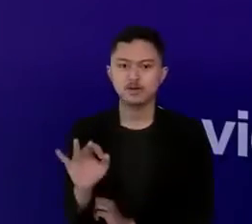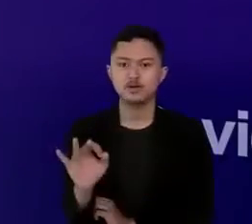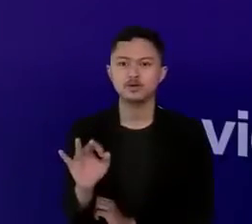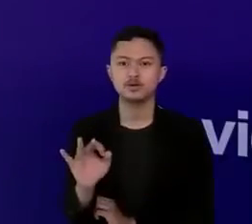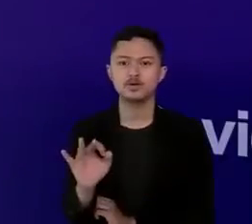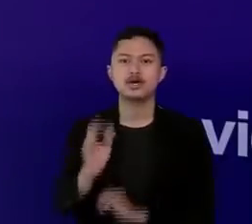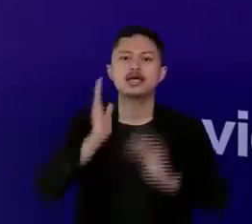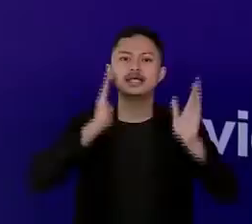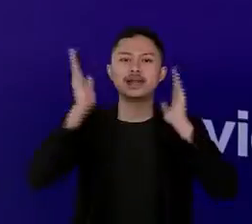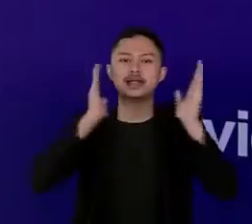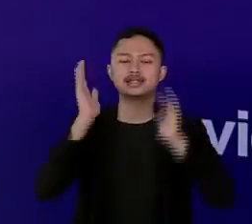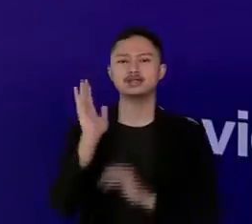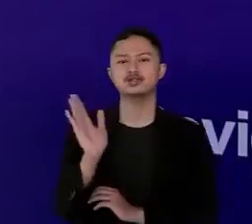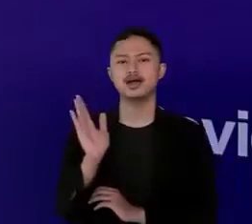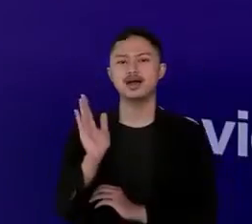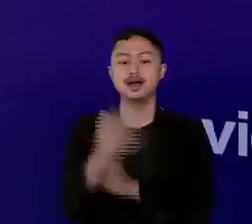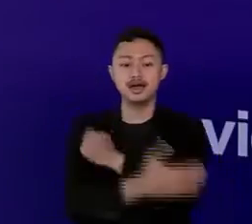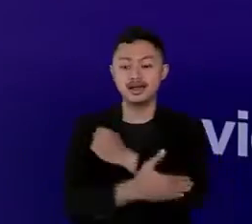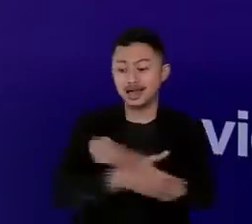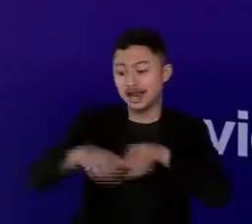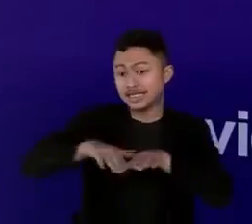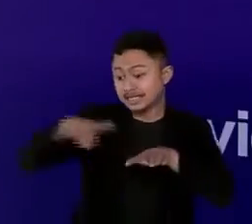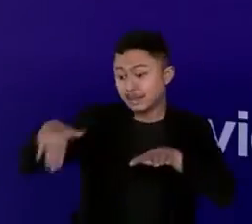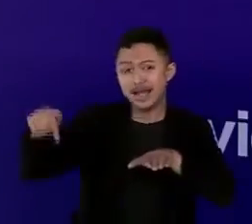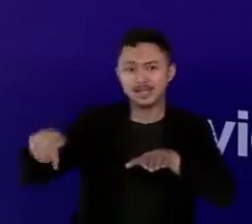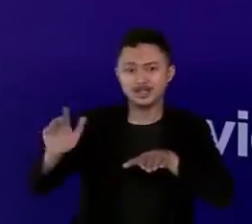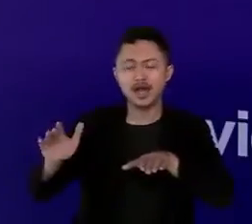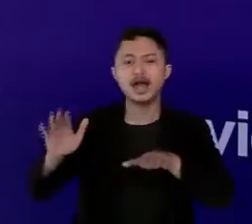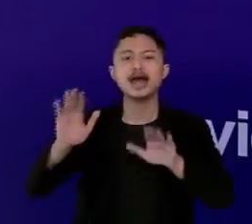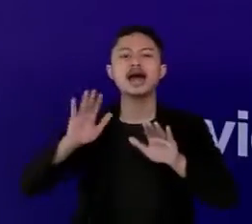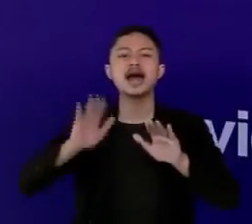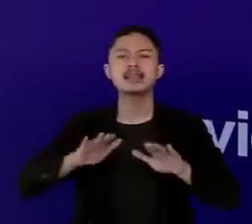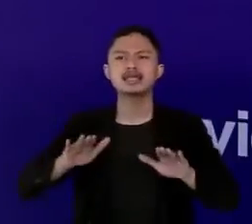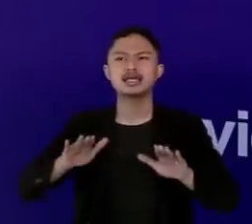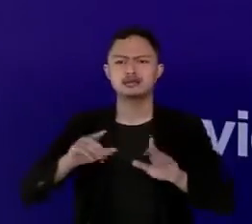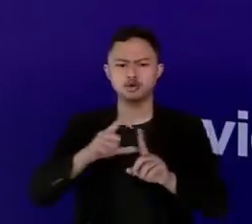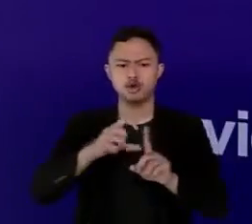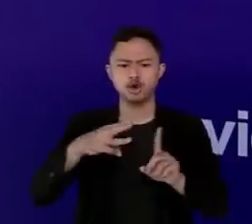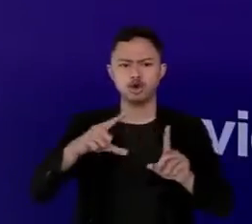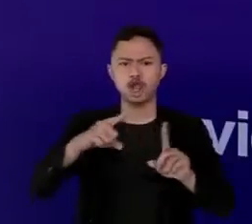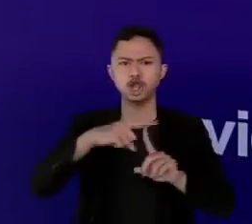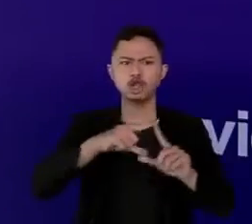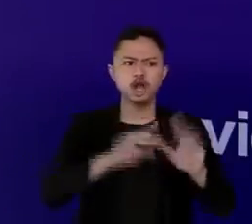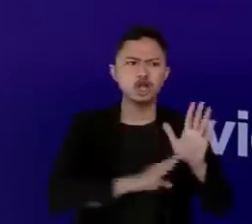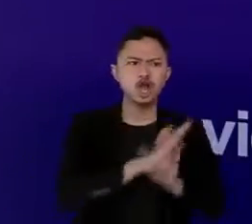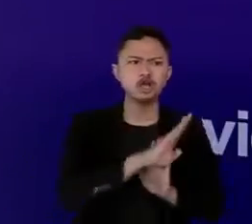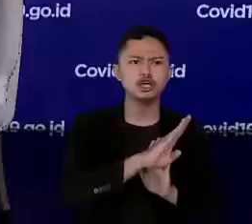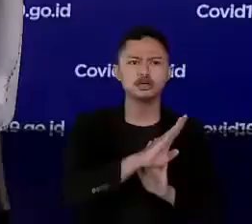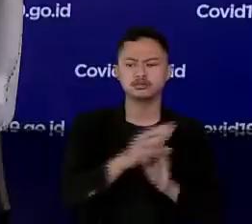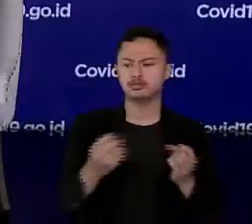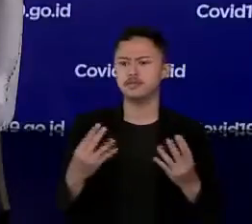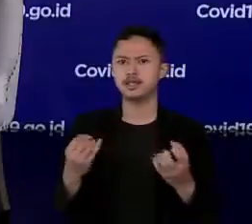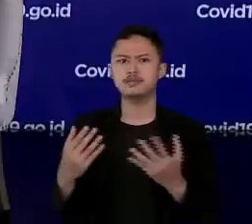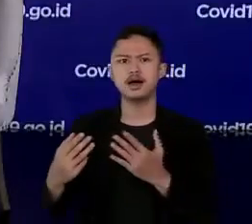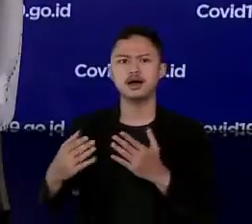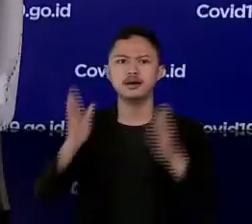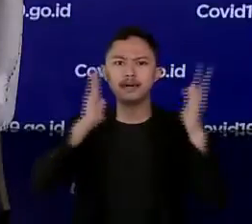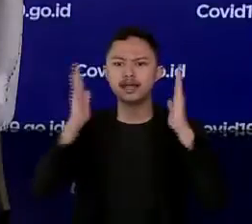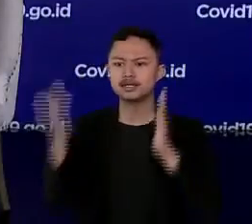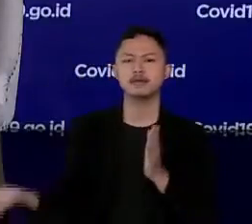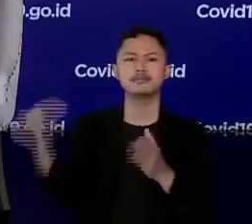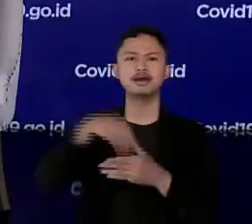itu sudah sampai Malaysia negara tetangga kita lo udah deket lo nih Jangan sampai Delta lagi dulu sampai India kita tenang tenang akhirnya